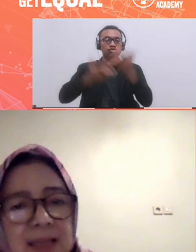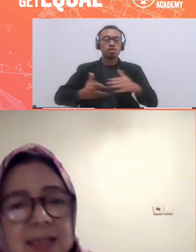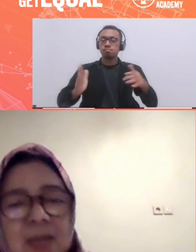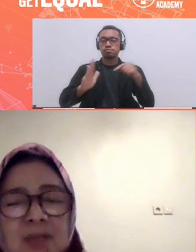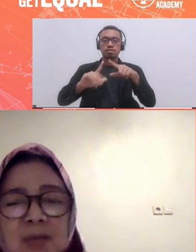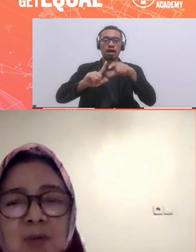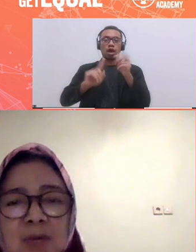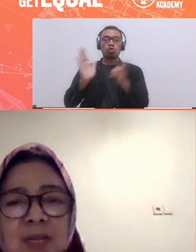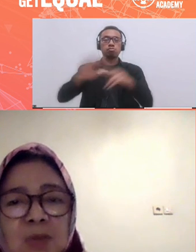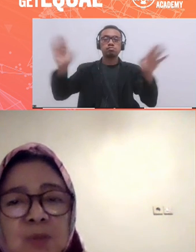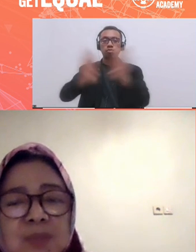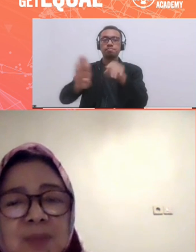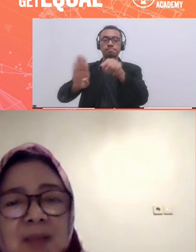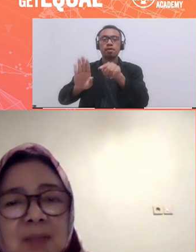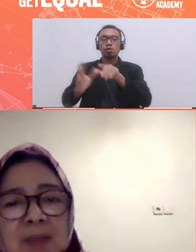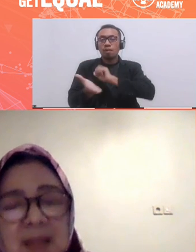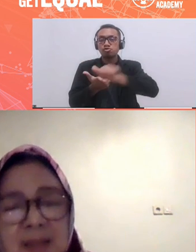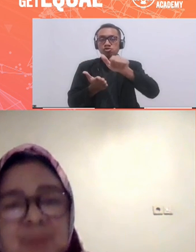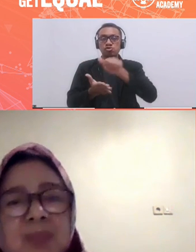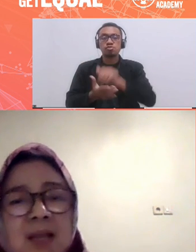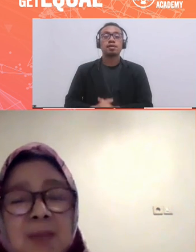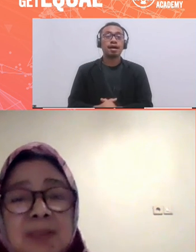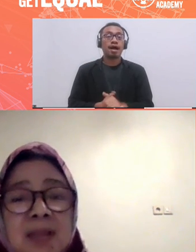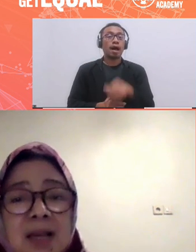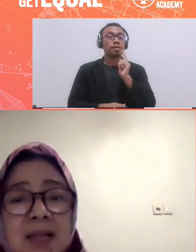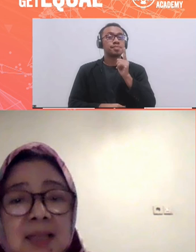Karena tadi kalau tidak diblokir itu bisa mengakibatkan